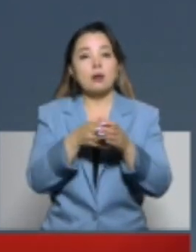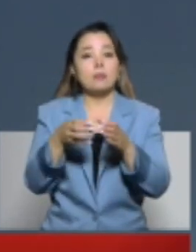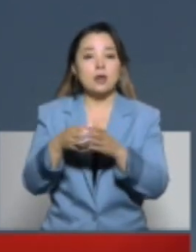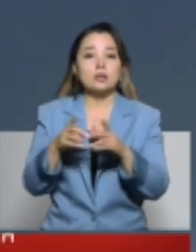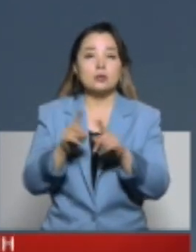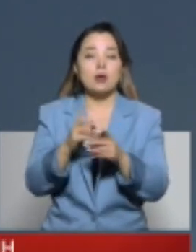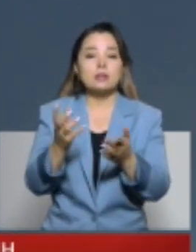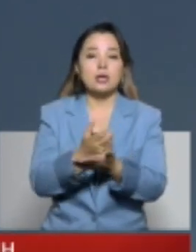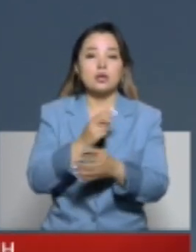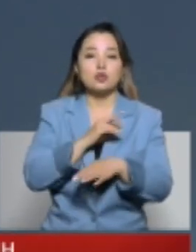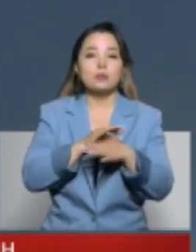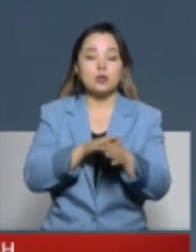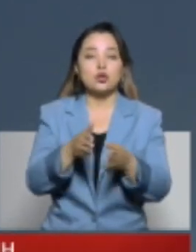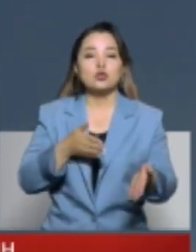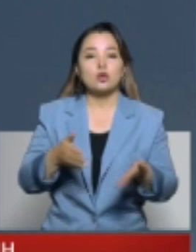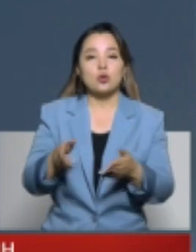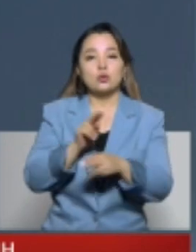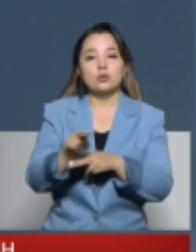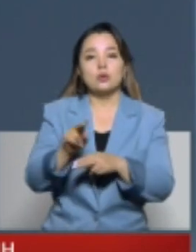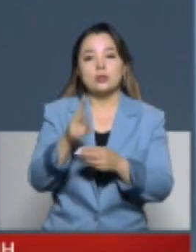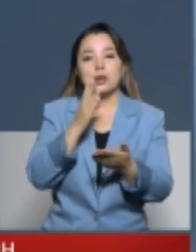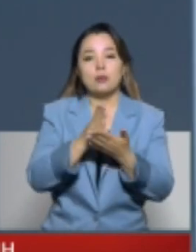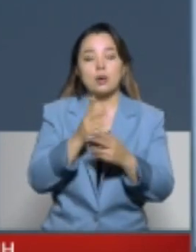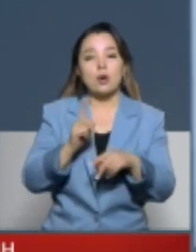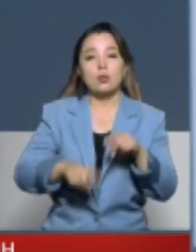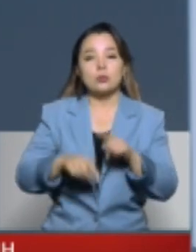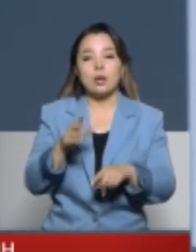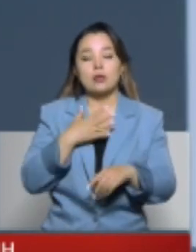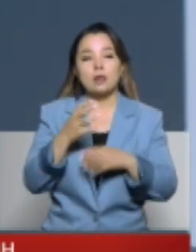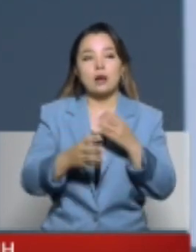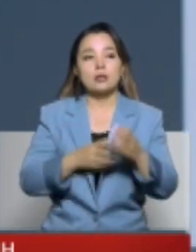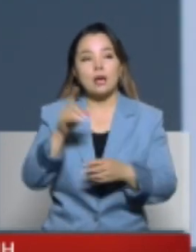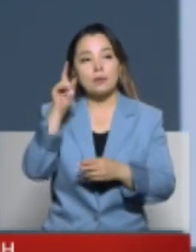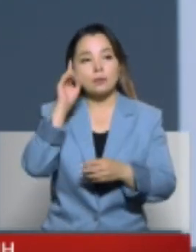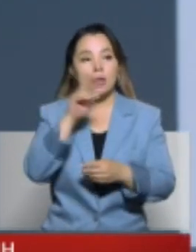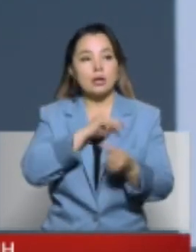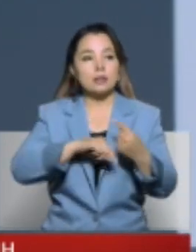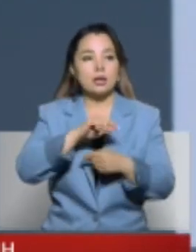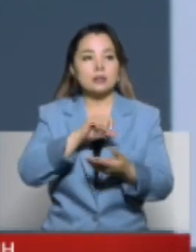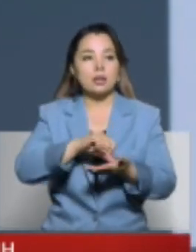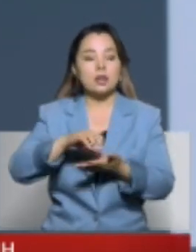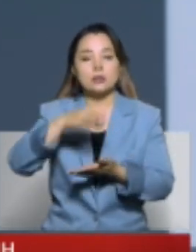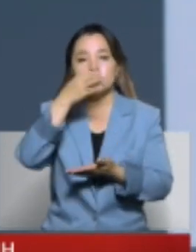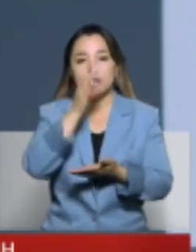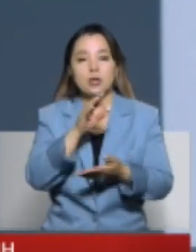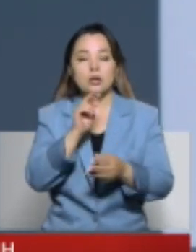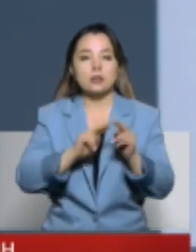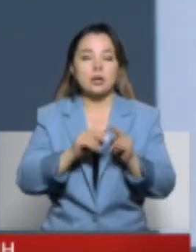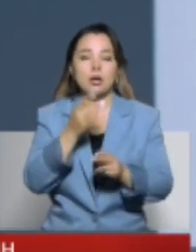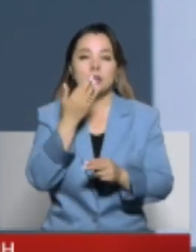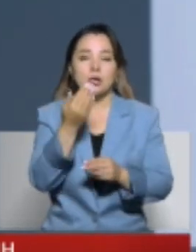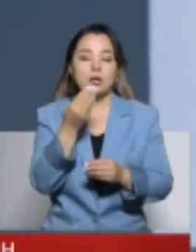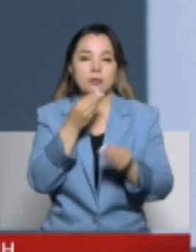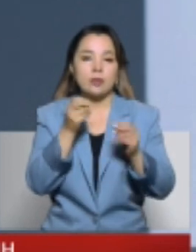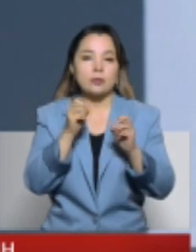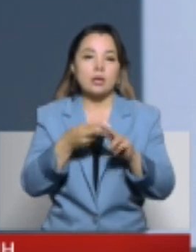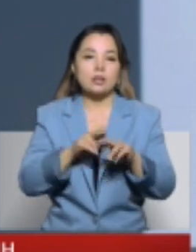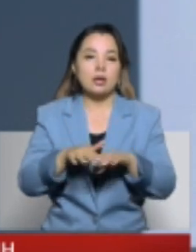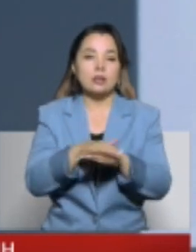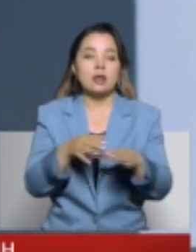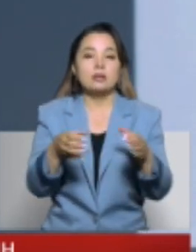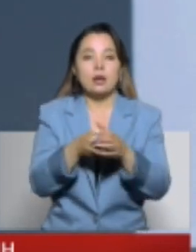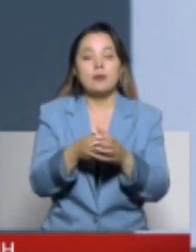дейін табысқа жетудің жолдарын үйретіп жарым. Отандасымыз әлемге белгілі кәсіпкерлердің тәжірибесінің жасанды интеллекттің көмегімен